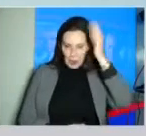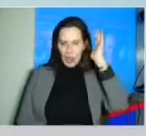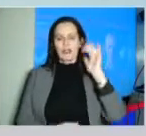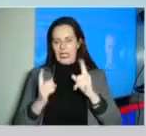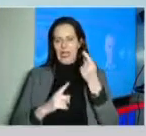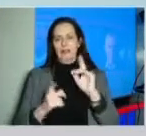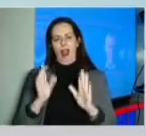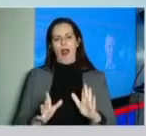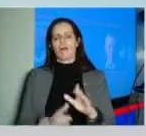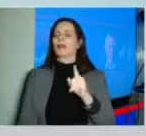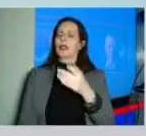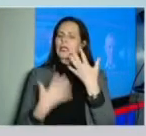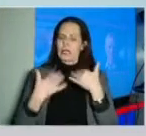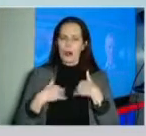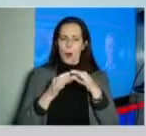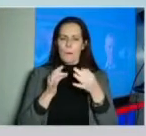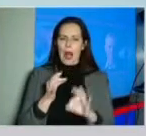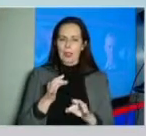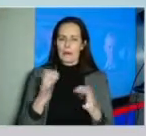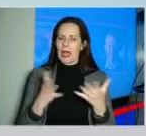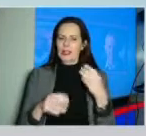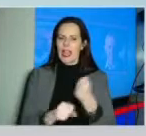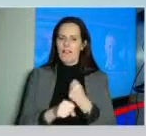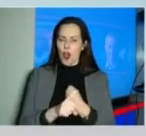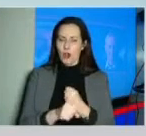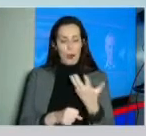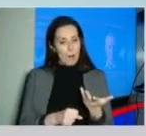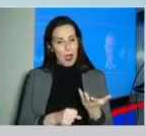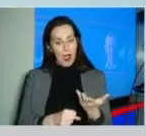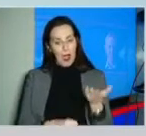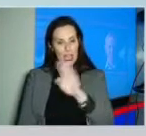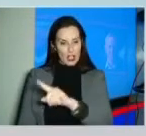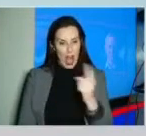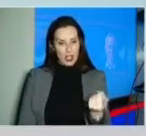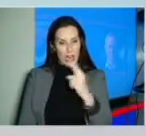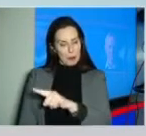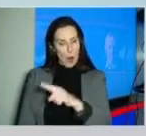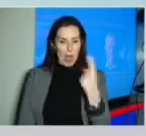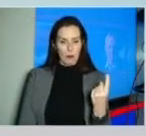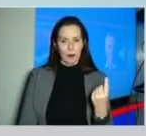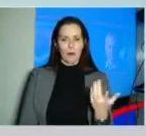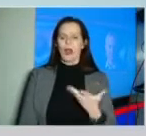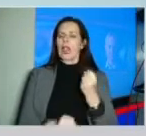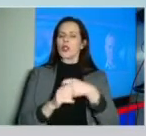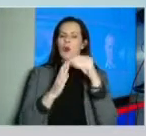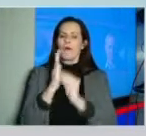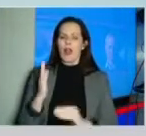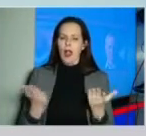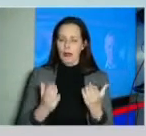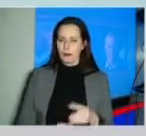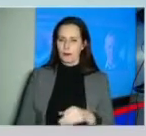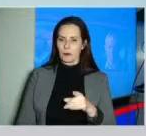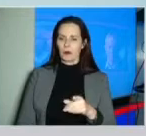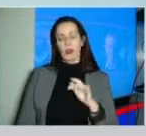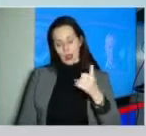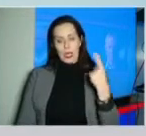לקרות יניר תן לנו קצת פרטים על איך זה הולך לראות מה שיטת הריצ'ראץ' כן. איך תראה המפלגה הזאת? קודם כל